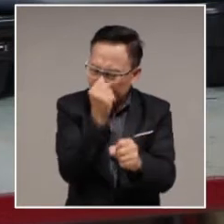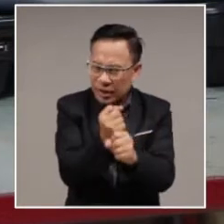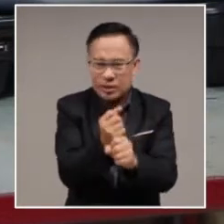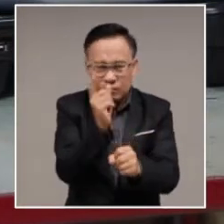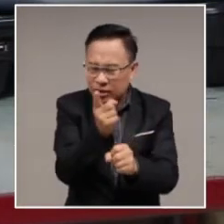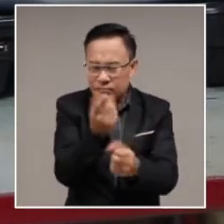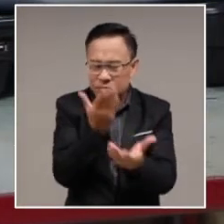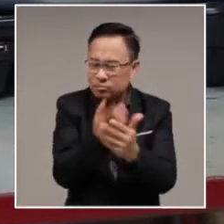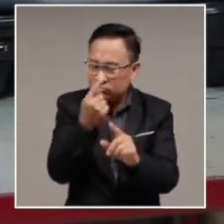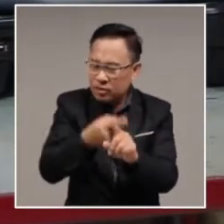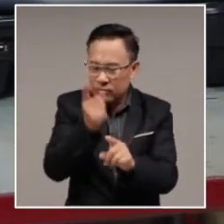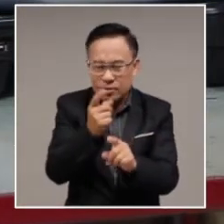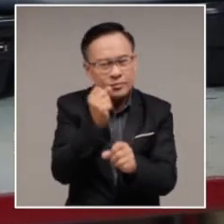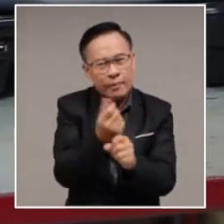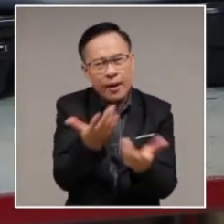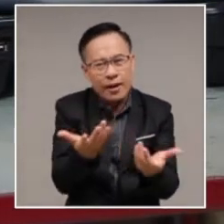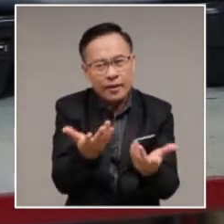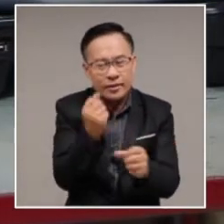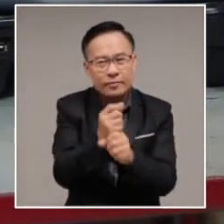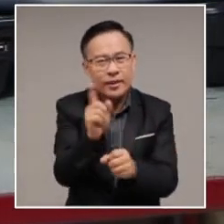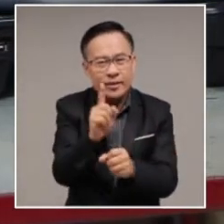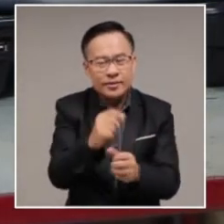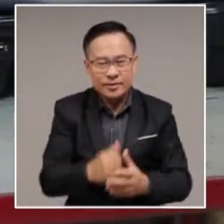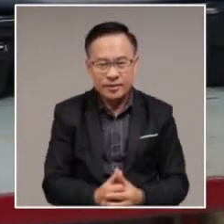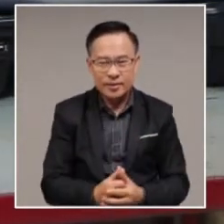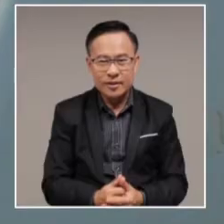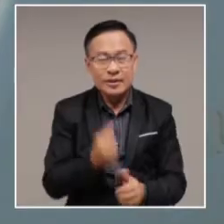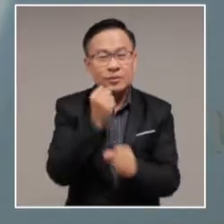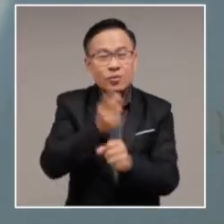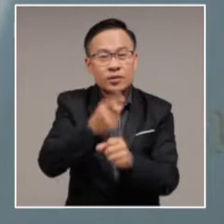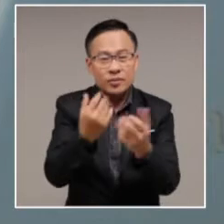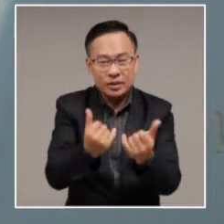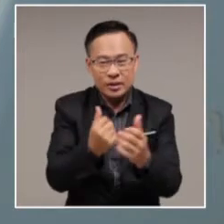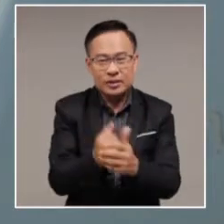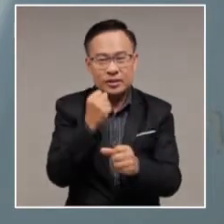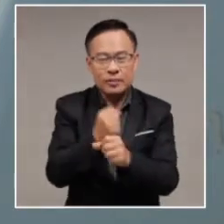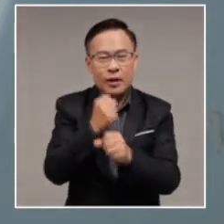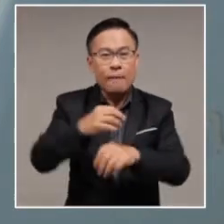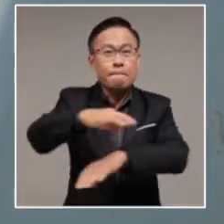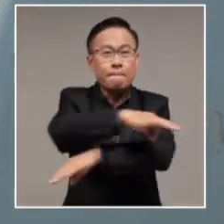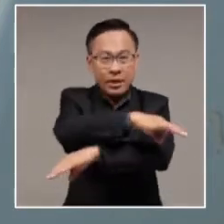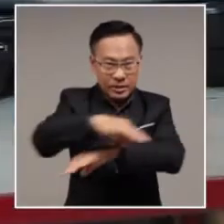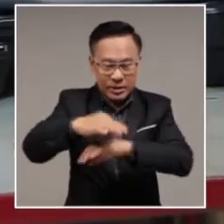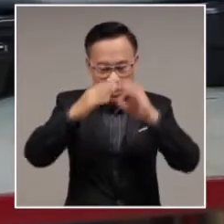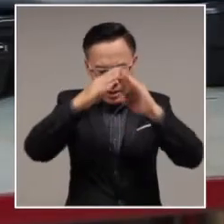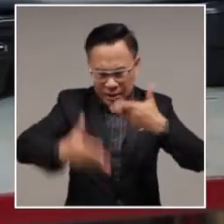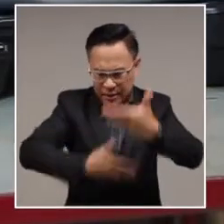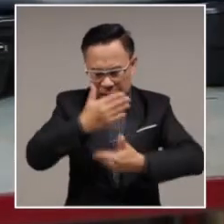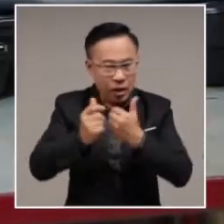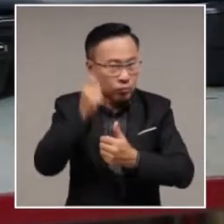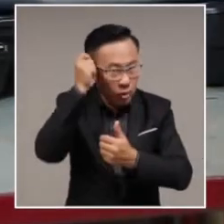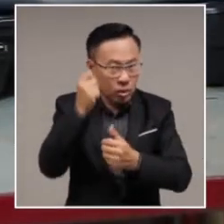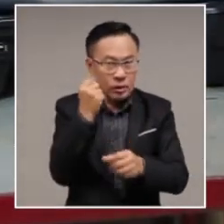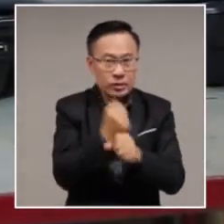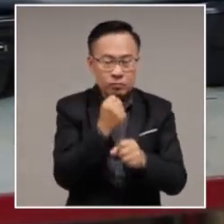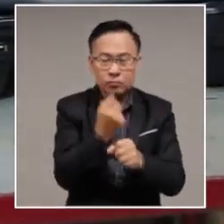ราหรือว่างานประจำพี่นุ้ยทำอะไรอยู่คะ ตอนนี้งานประจำก็ที่ทำอยู่ก็คือทำงานบัญชีร้านเสริมสวยมีอยู่2สาข